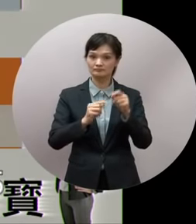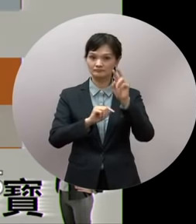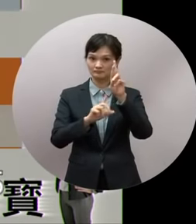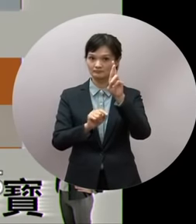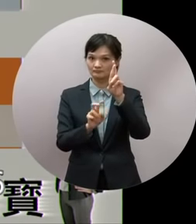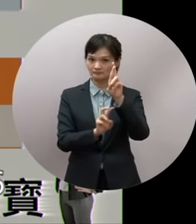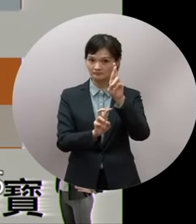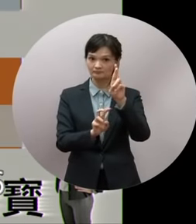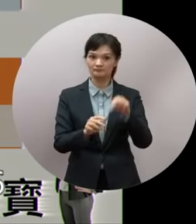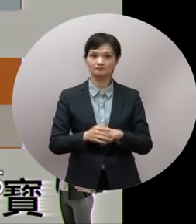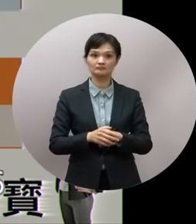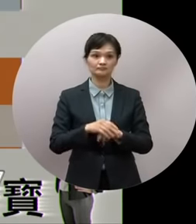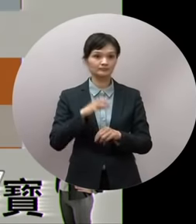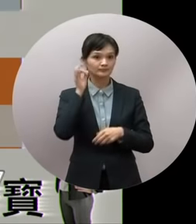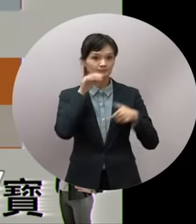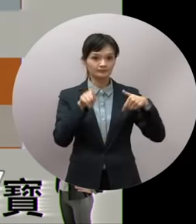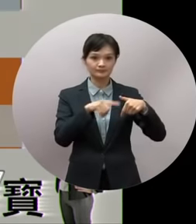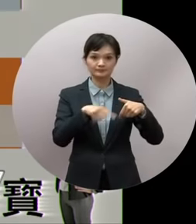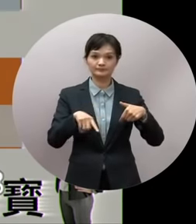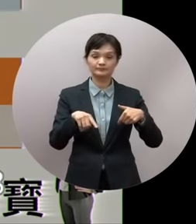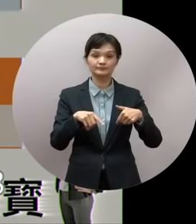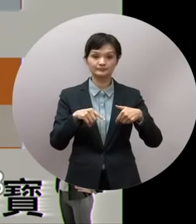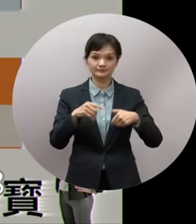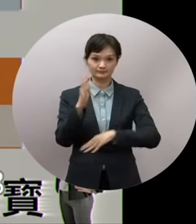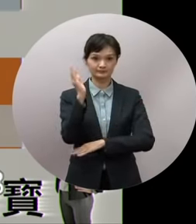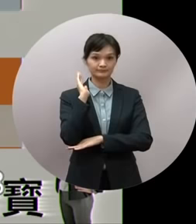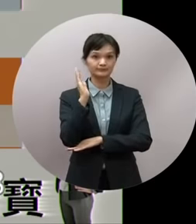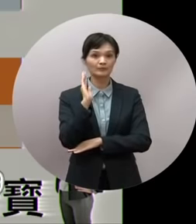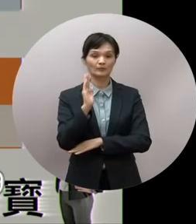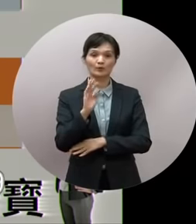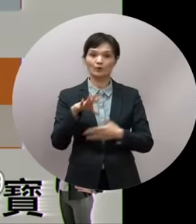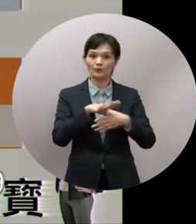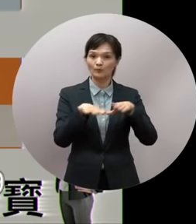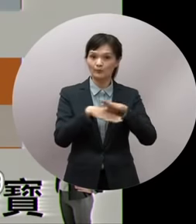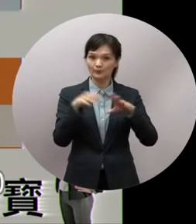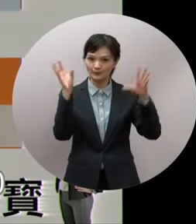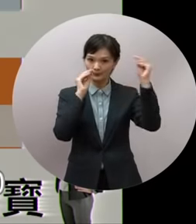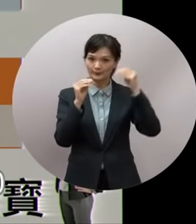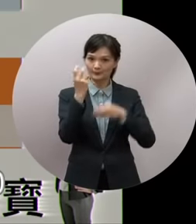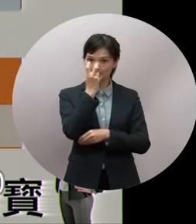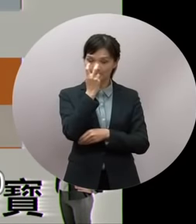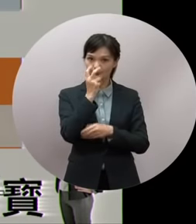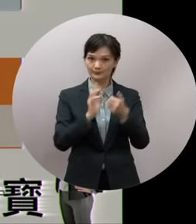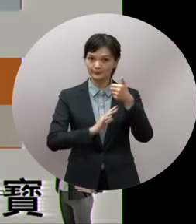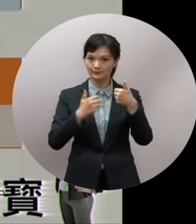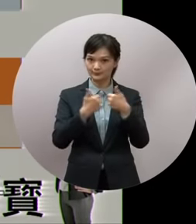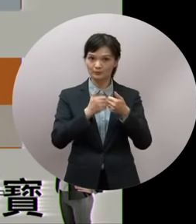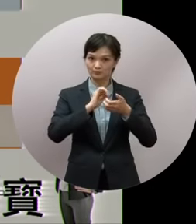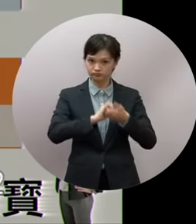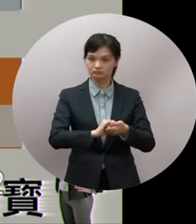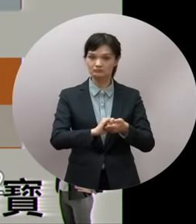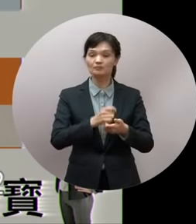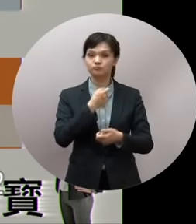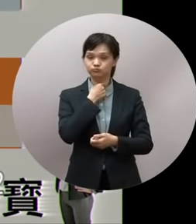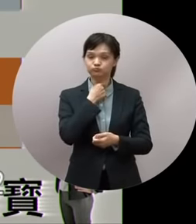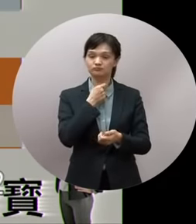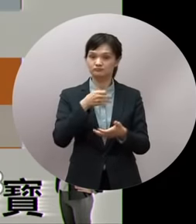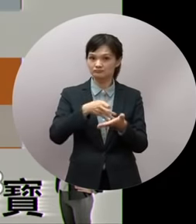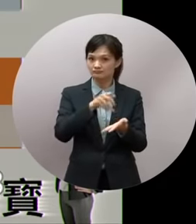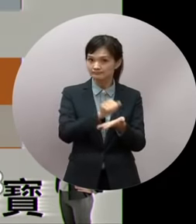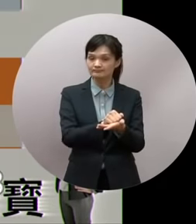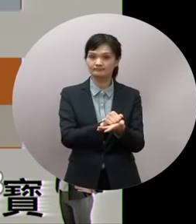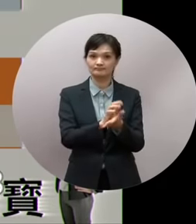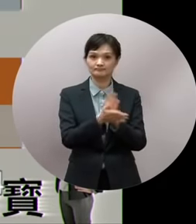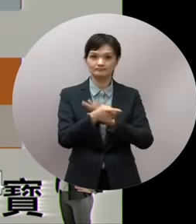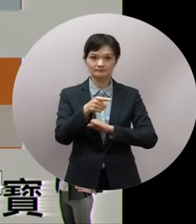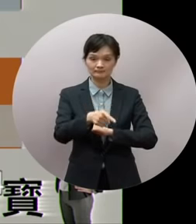行文化资产审议委员会决议，同意登录为文化景观，并在同年的